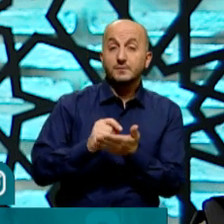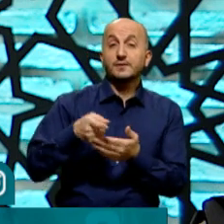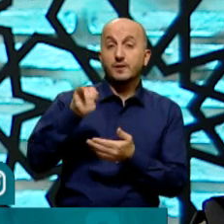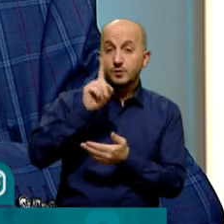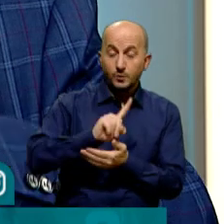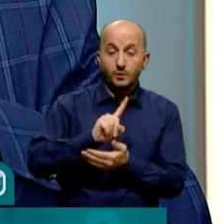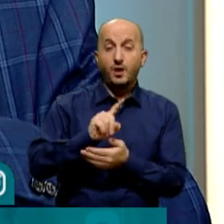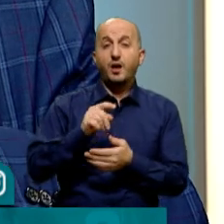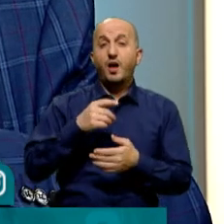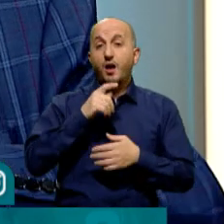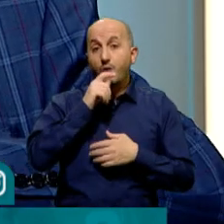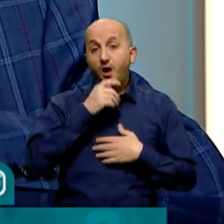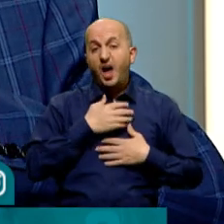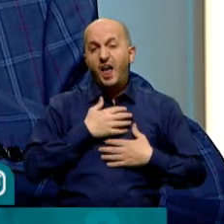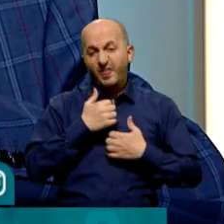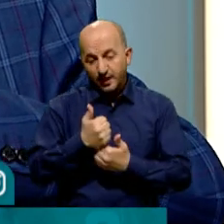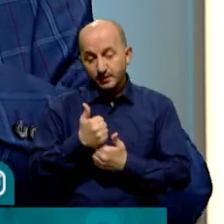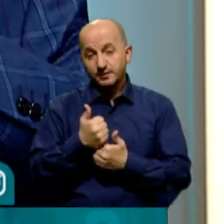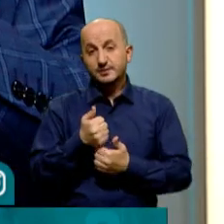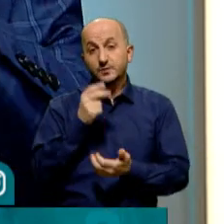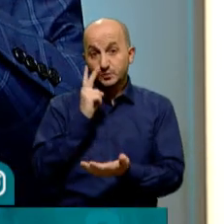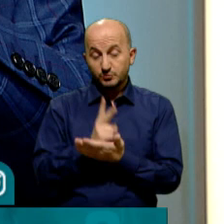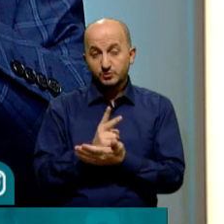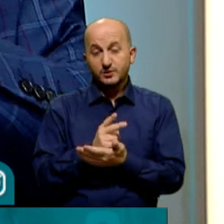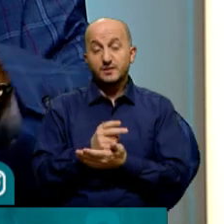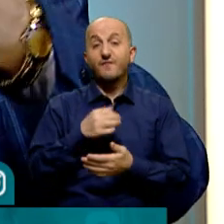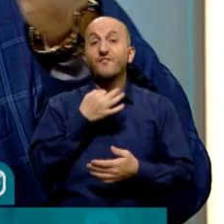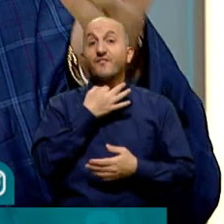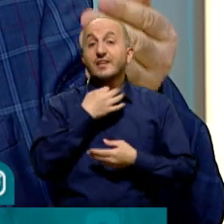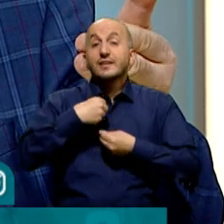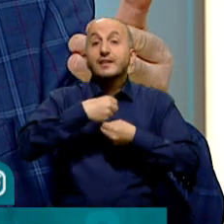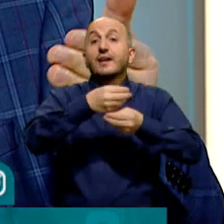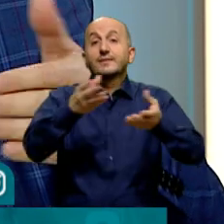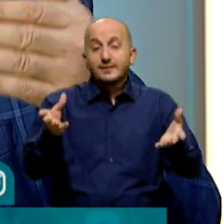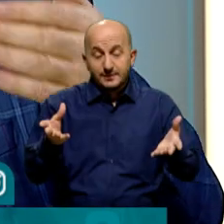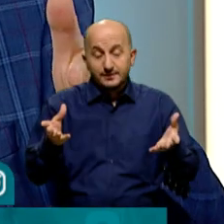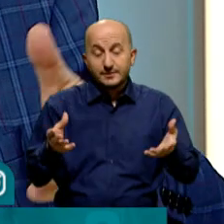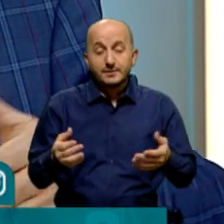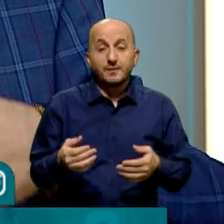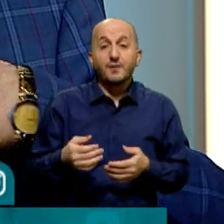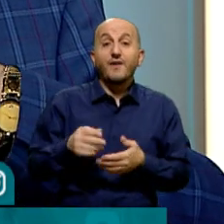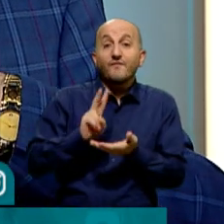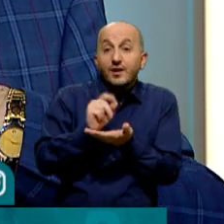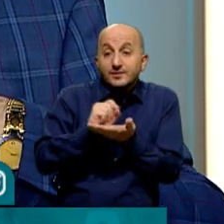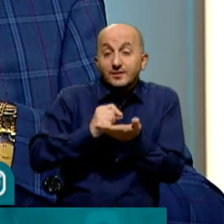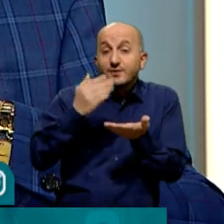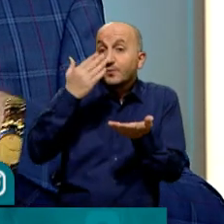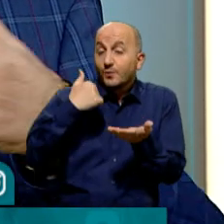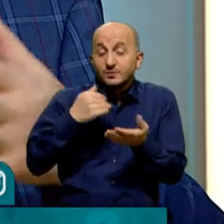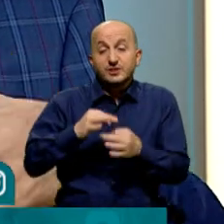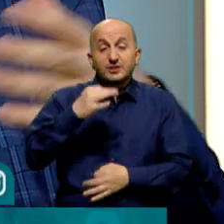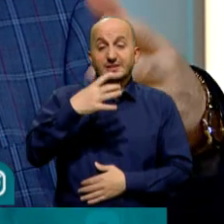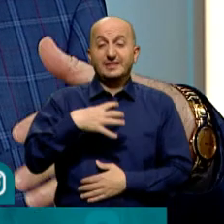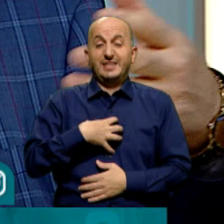da o adak hükmündedir. Onu doğrudan fakirlere dağıtır. Ama vasiyet etmeden, parada bırakmadan kişi kendi